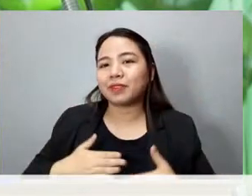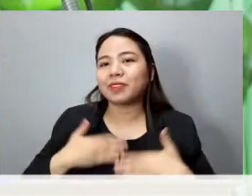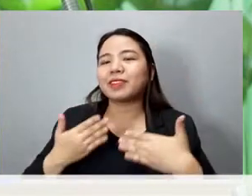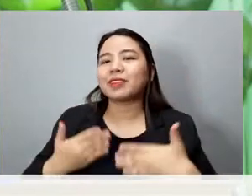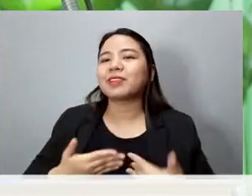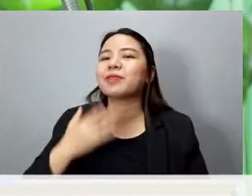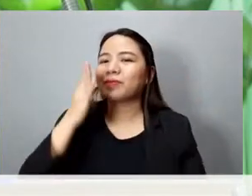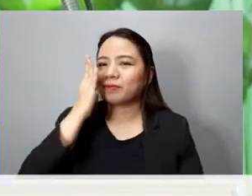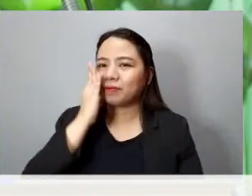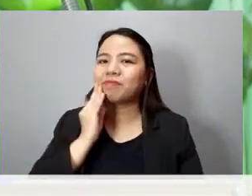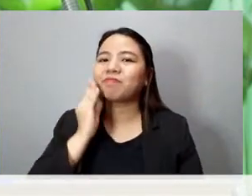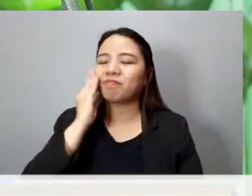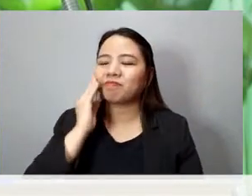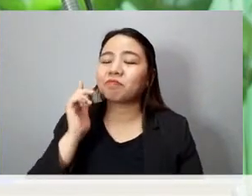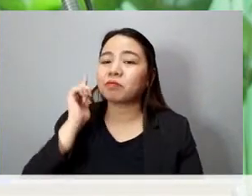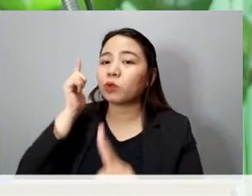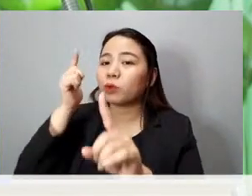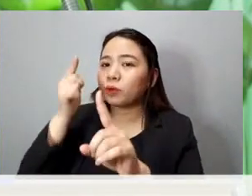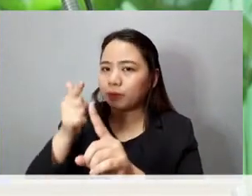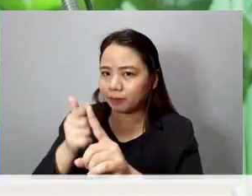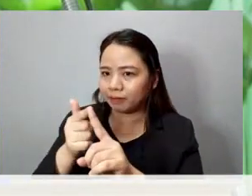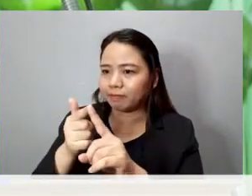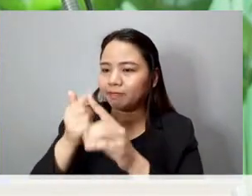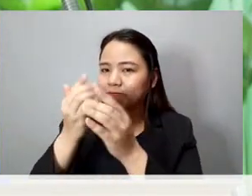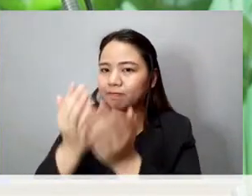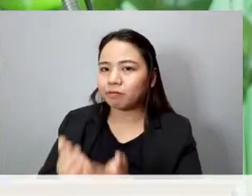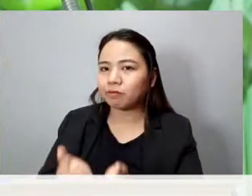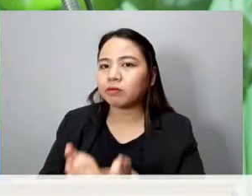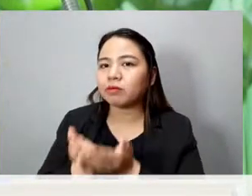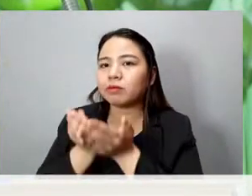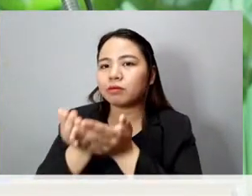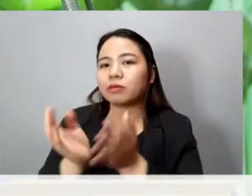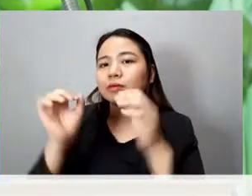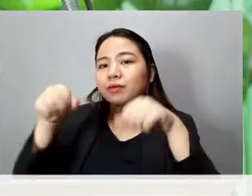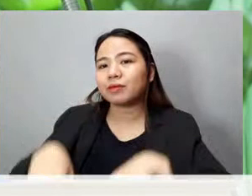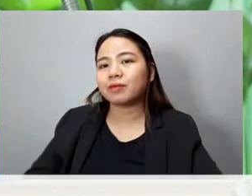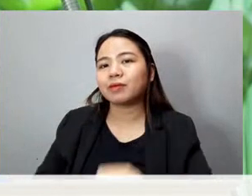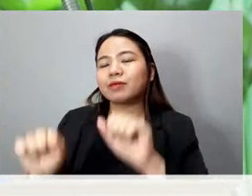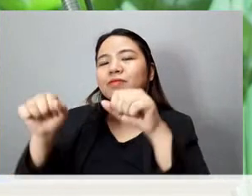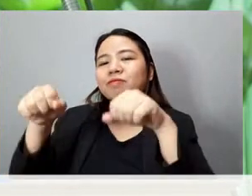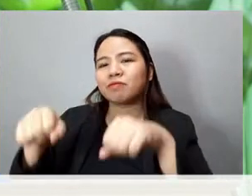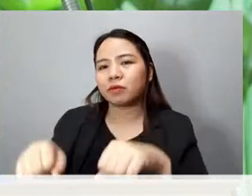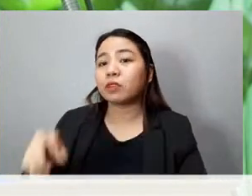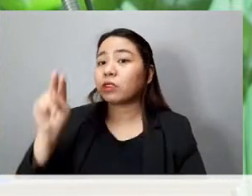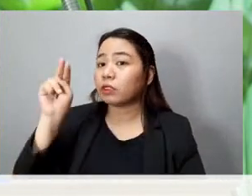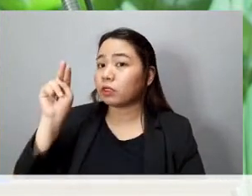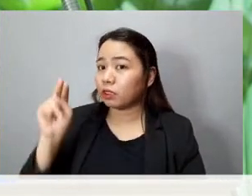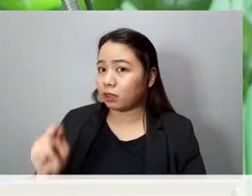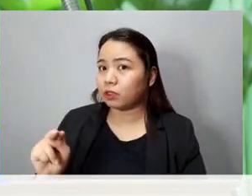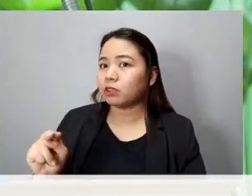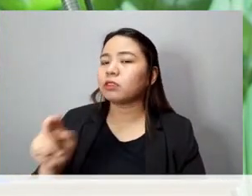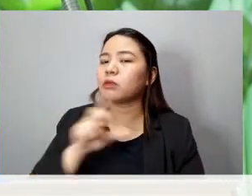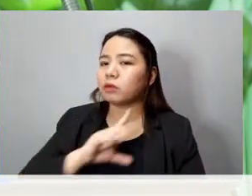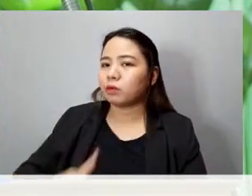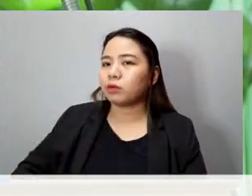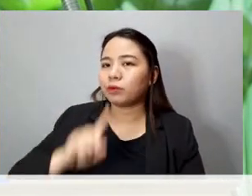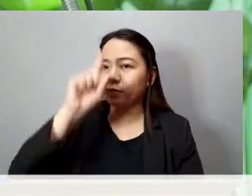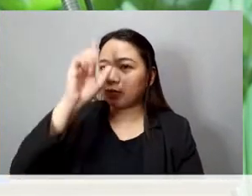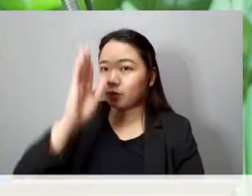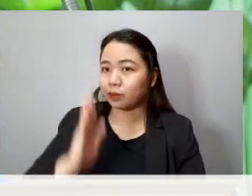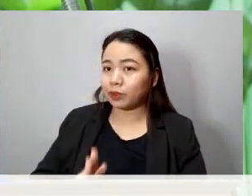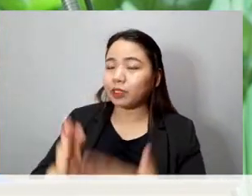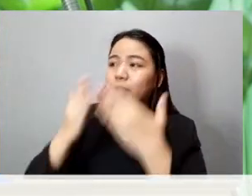iyong pakay nila sa ibayong dagat. Kaya't dapat namang sa Panginoong Diyos ay magpasalamat dahil